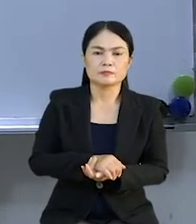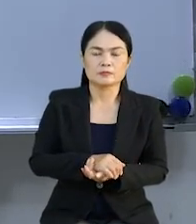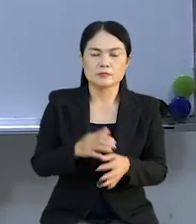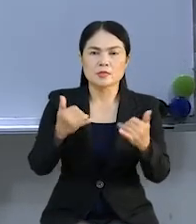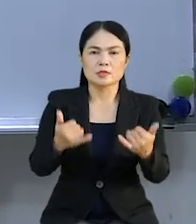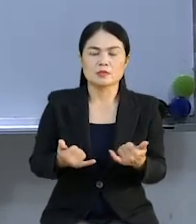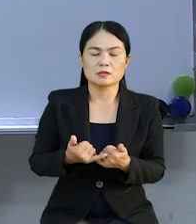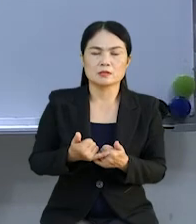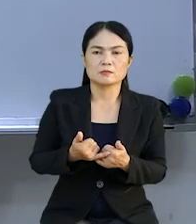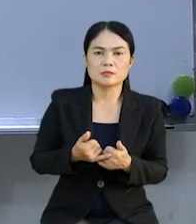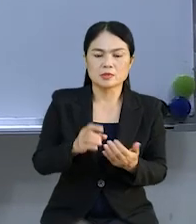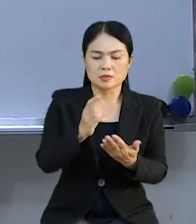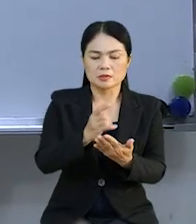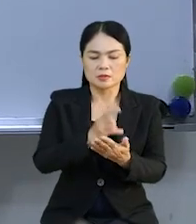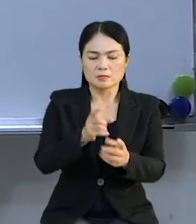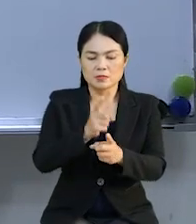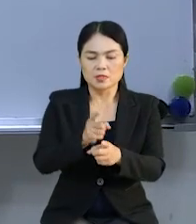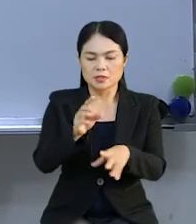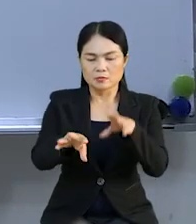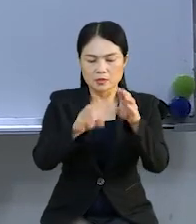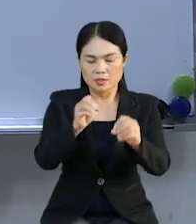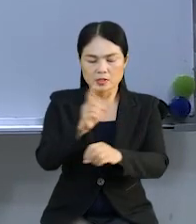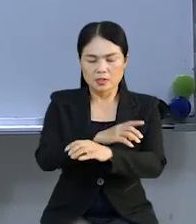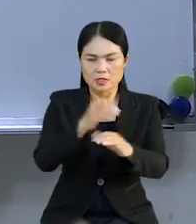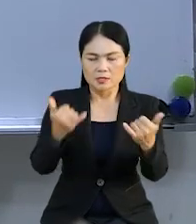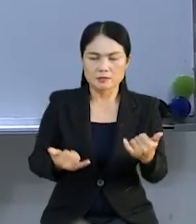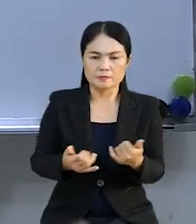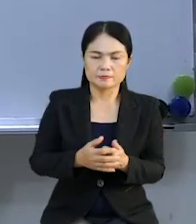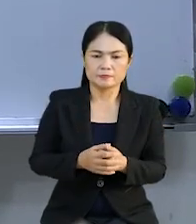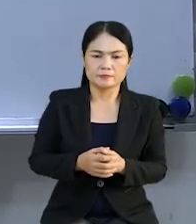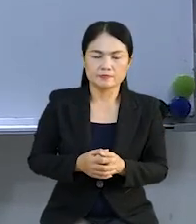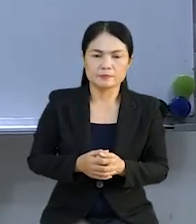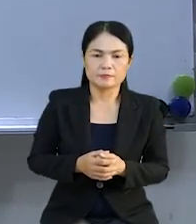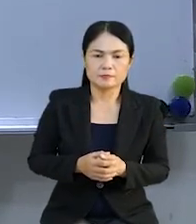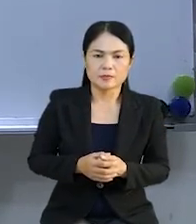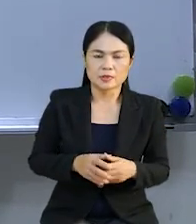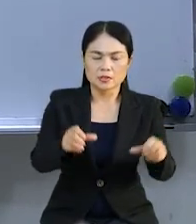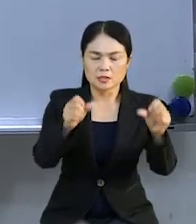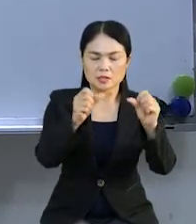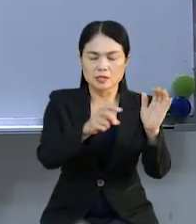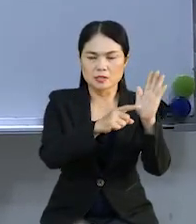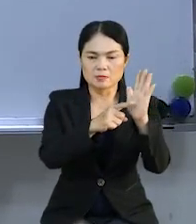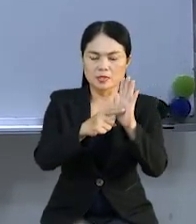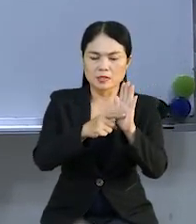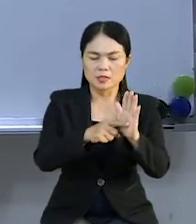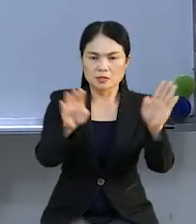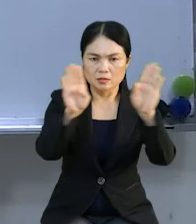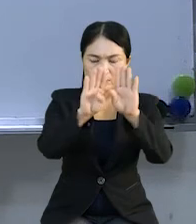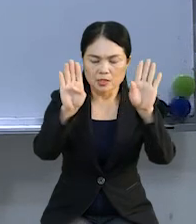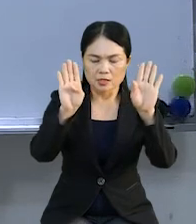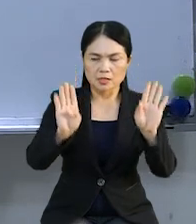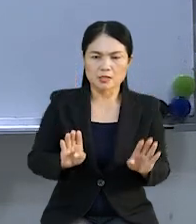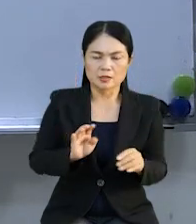นี่คือเจียเมเรียนในยังตรายเรียนไงนี้คุณสมบัติบางไฮนี่เลยกระดาเขียน